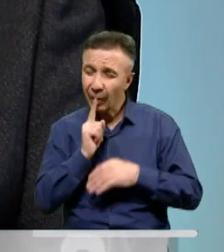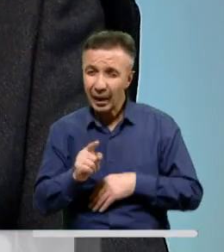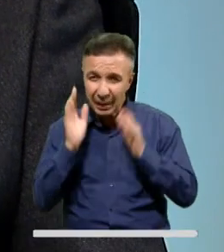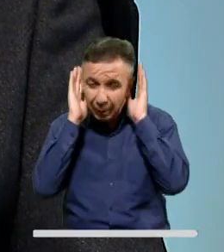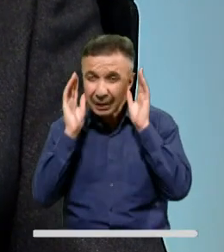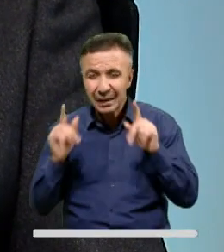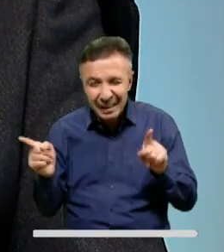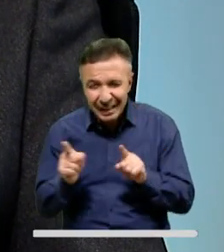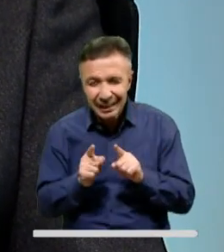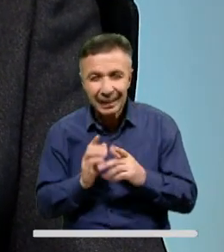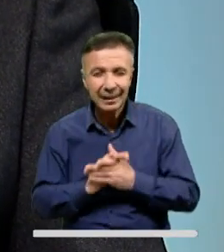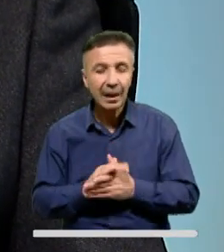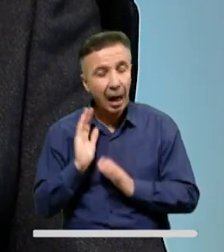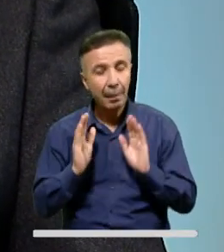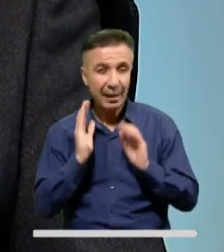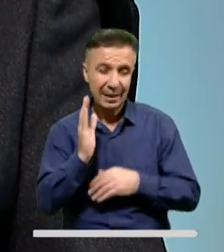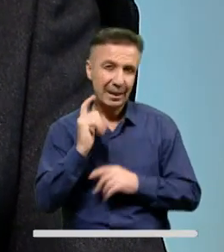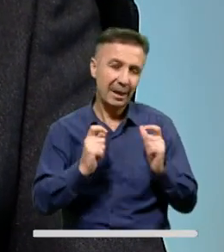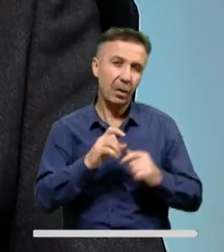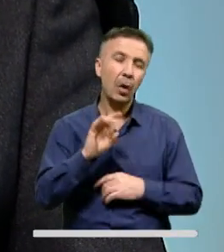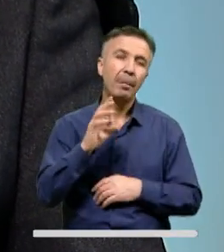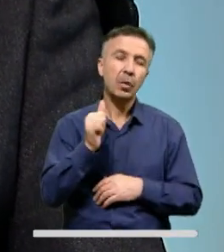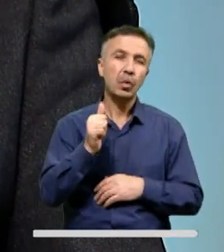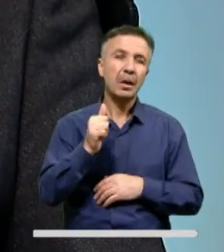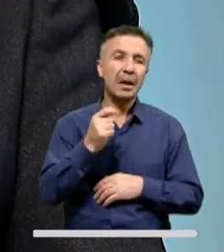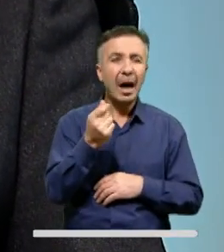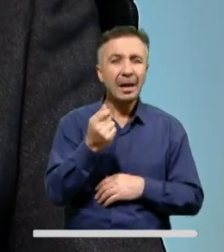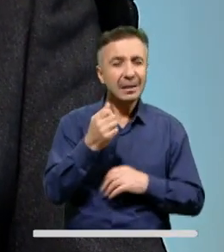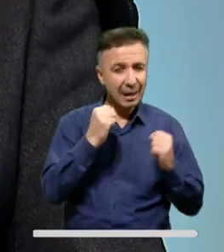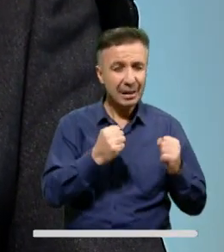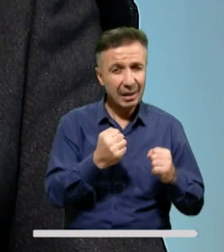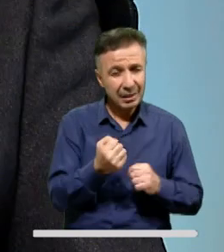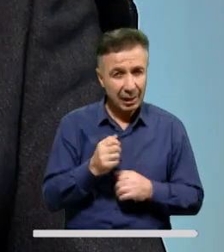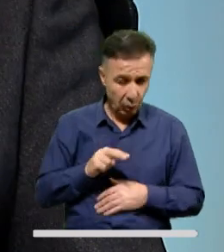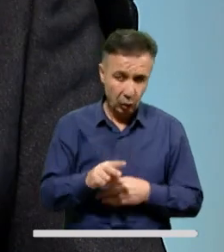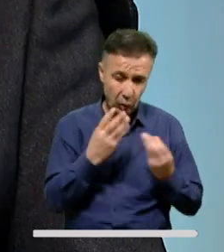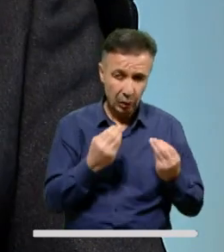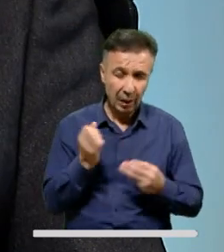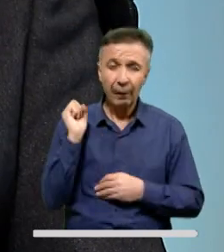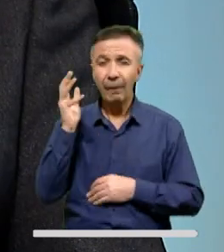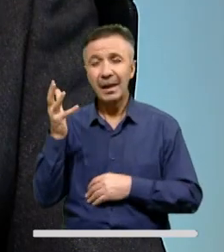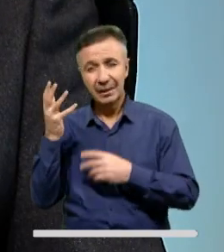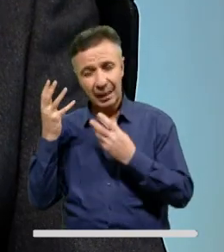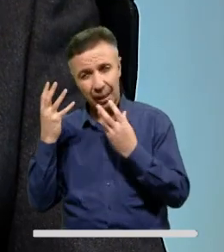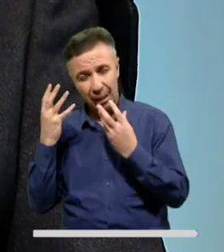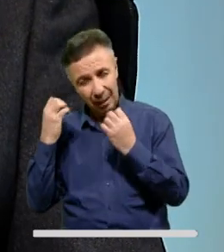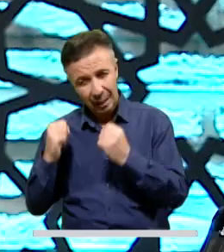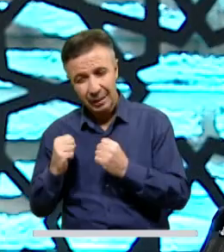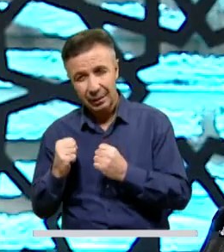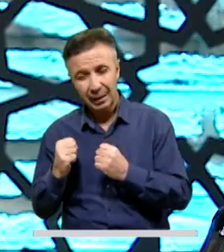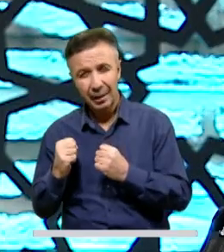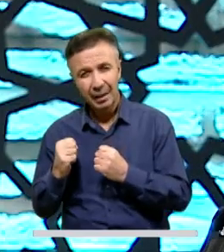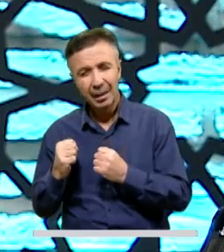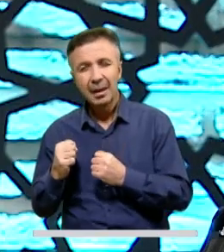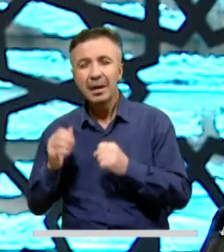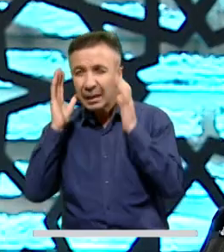kılar. Eyvallah. Ama gittiği yerde 15 günden az kalacaksa seferi olarak, fazla kalacaksa mukim olarak kılar.